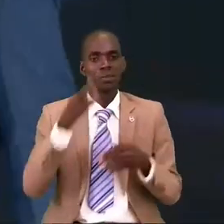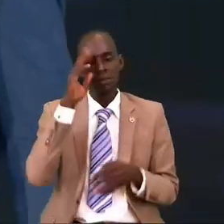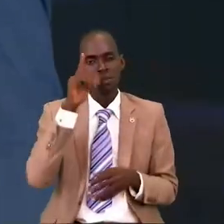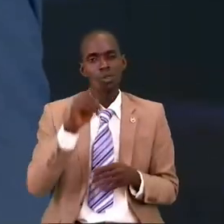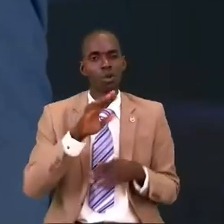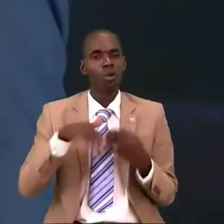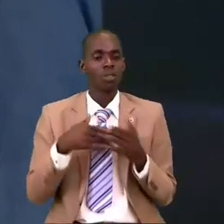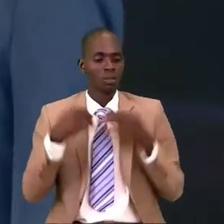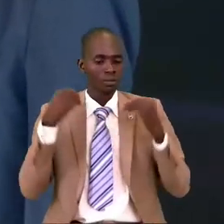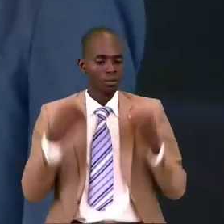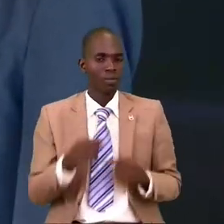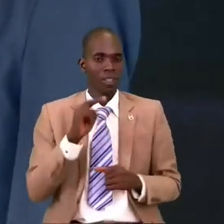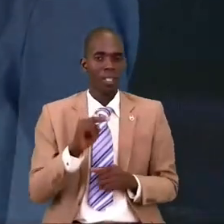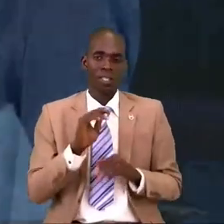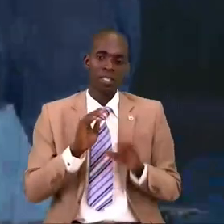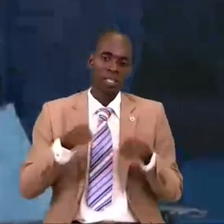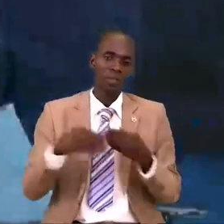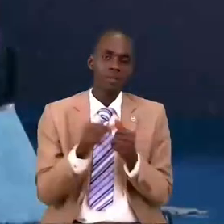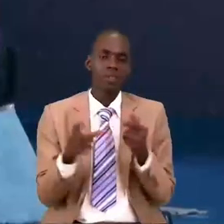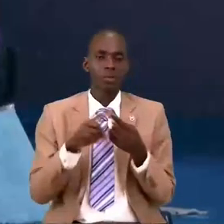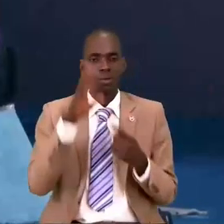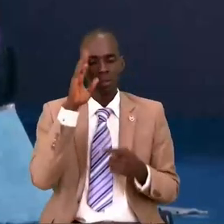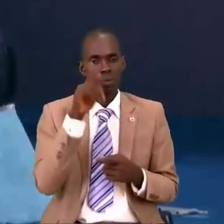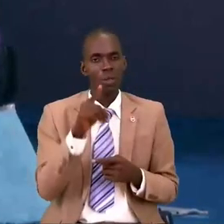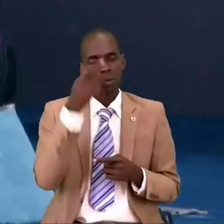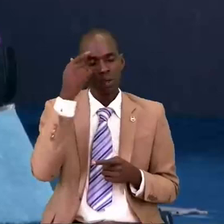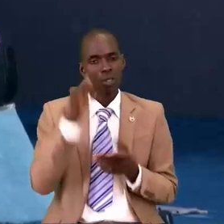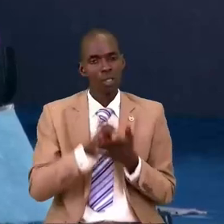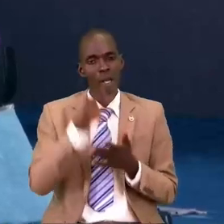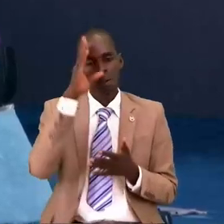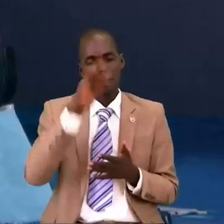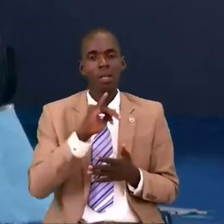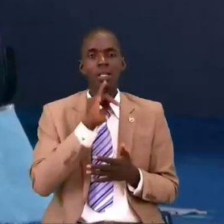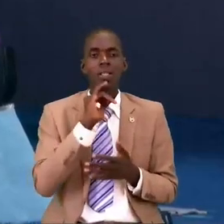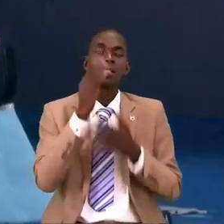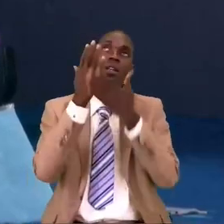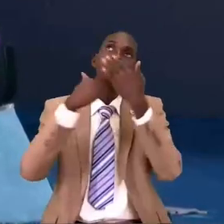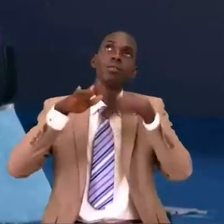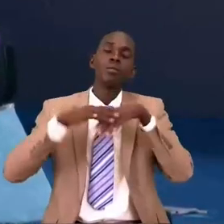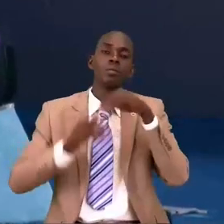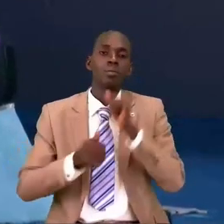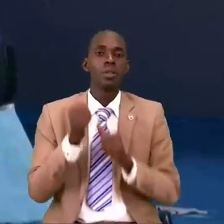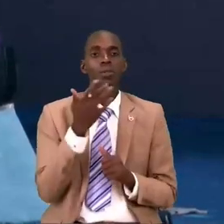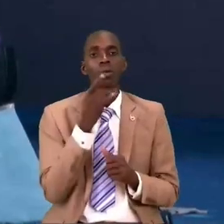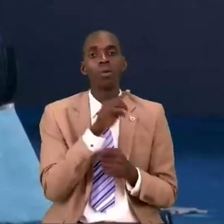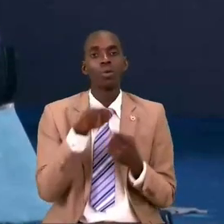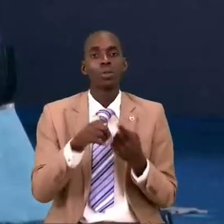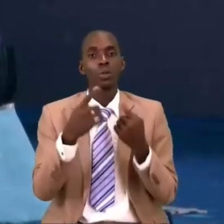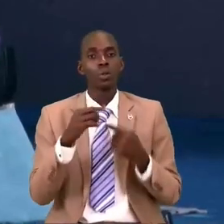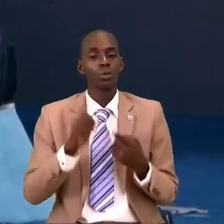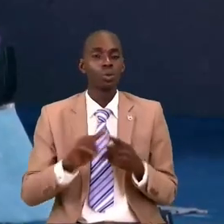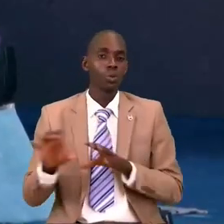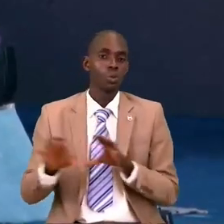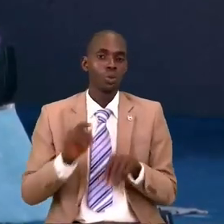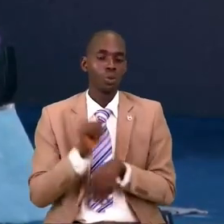quand tu viens sur le terrain et tu es capable, tu es prêt à faire, tu es ferme, disposé à faire ce